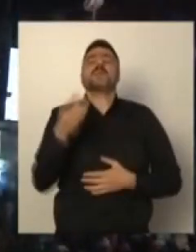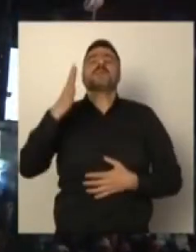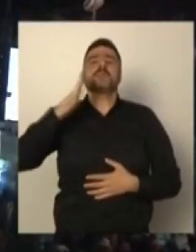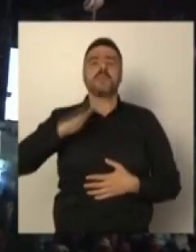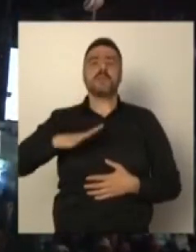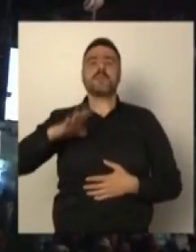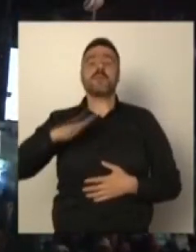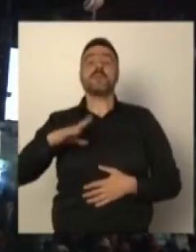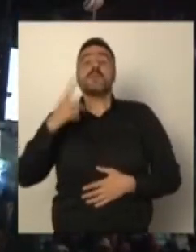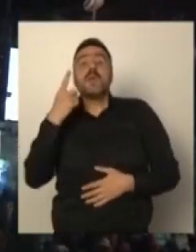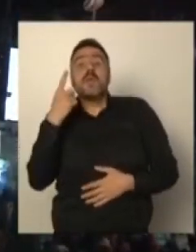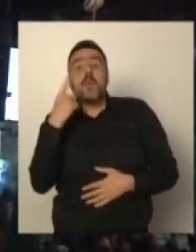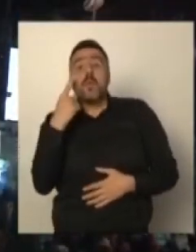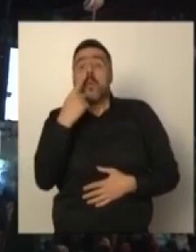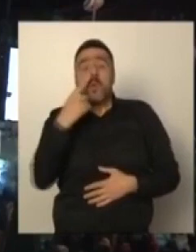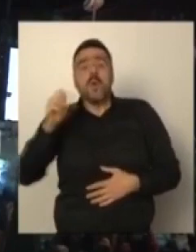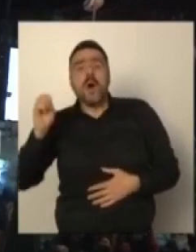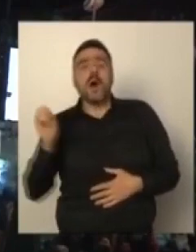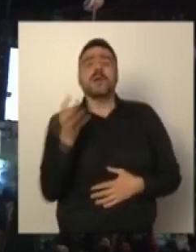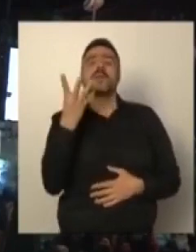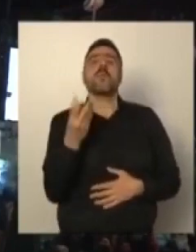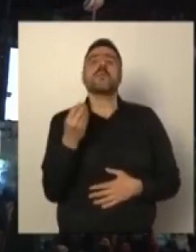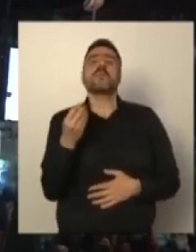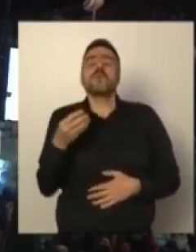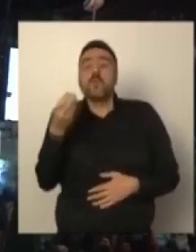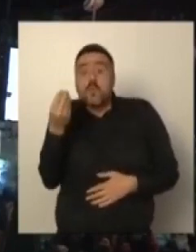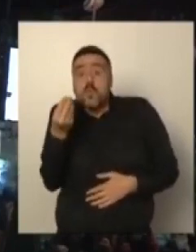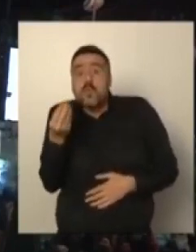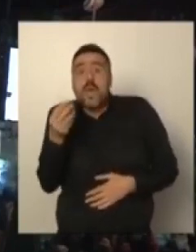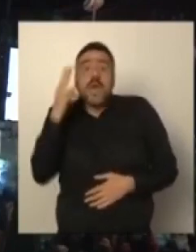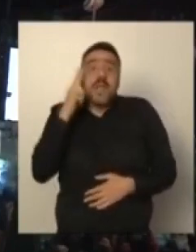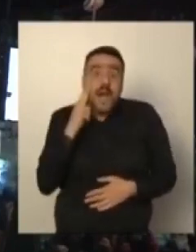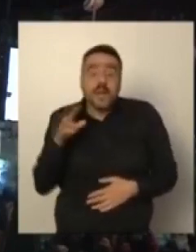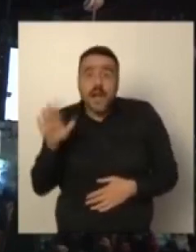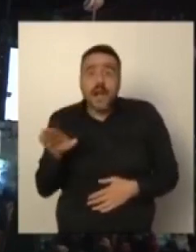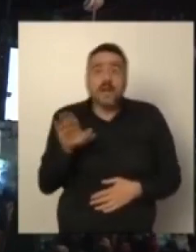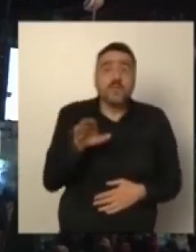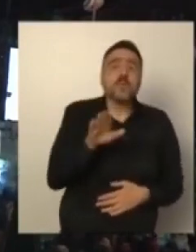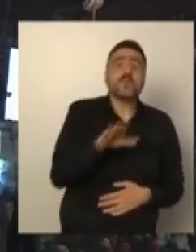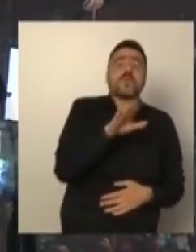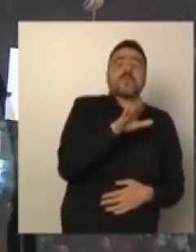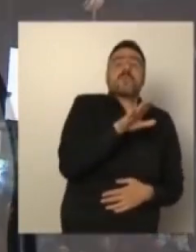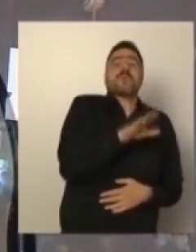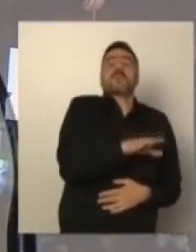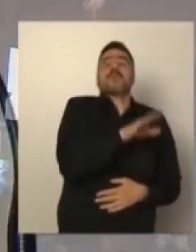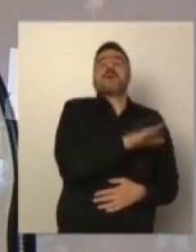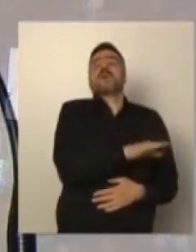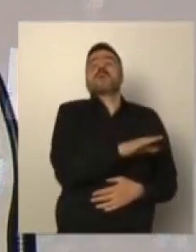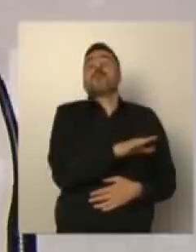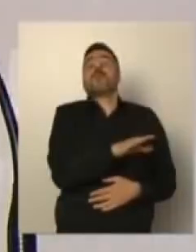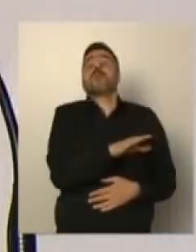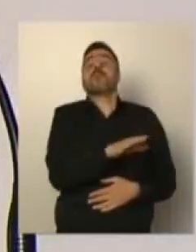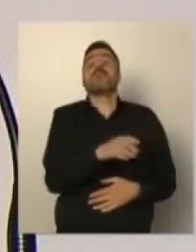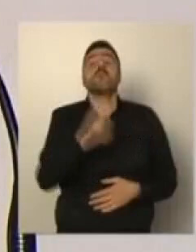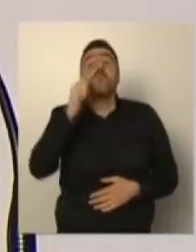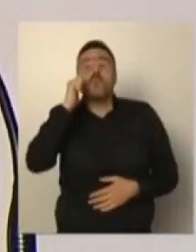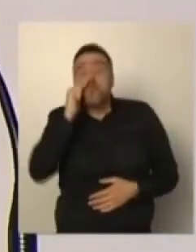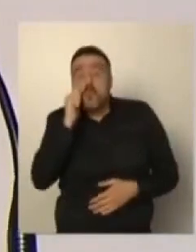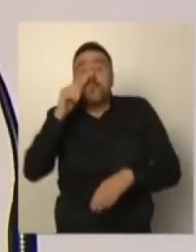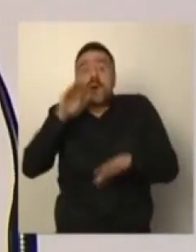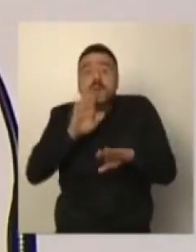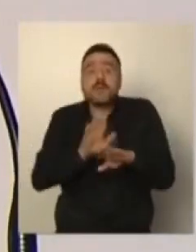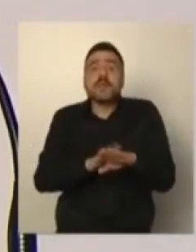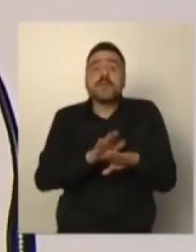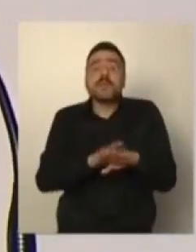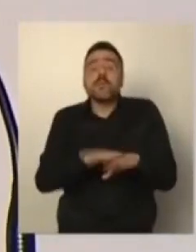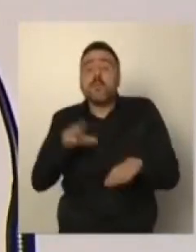göz aydınlığı olacak hayırlı evlatlar nasip eyle. Çocuklarımızı salih ve saliha eyle.